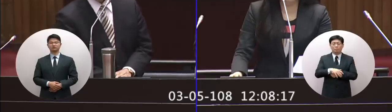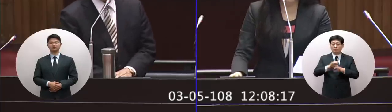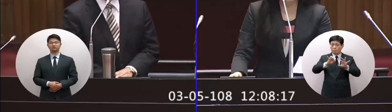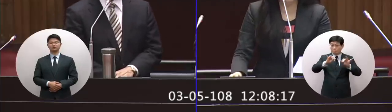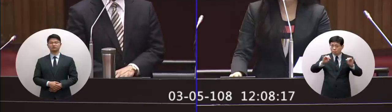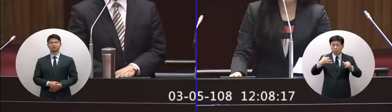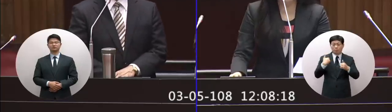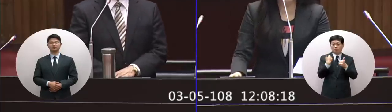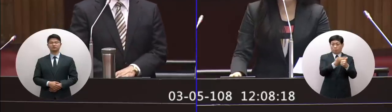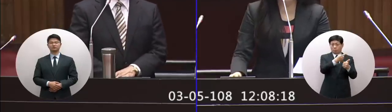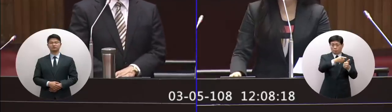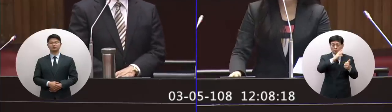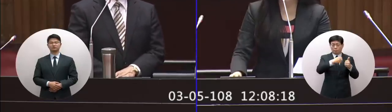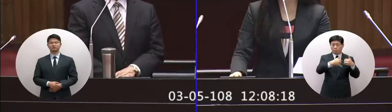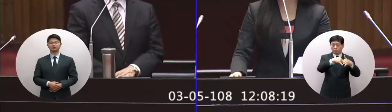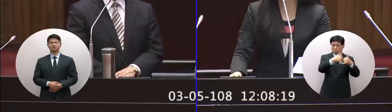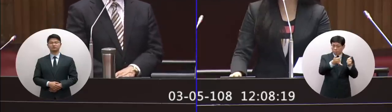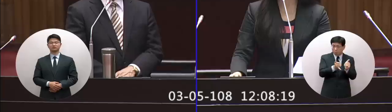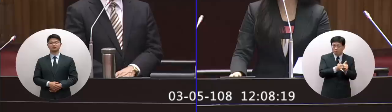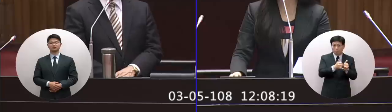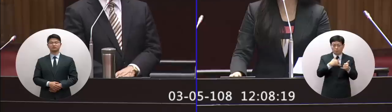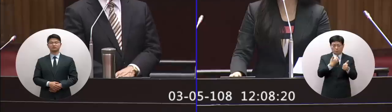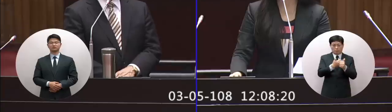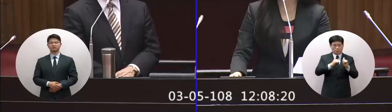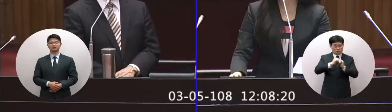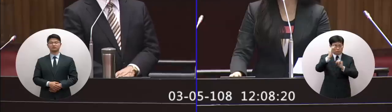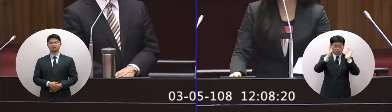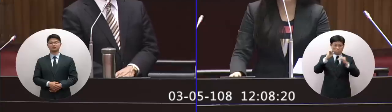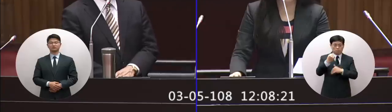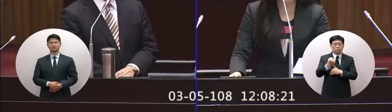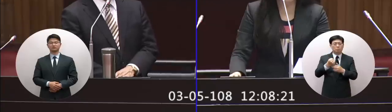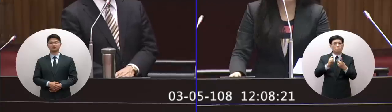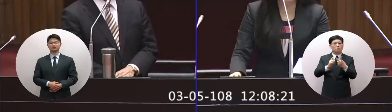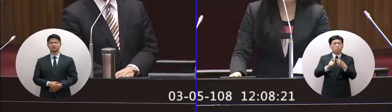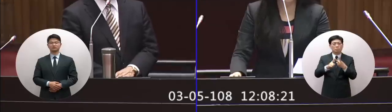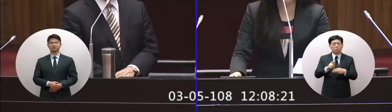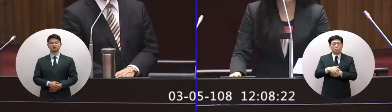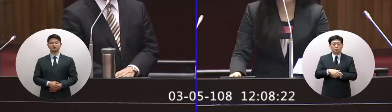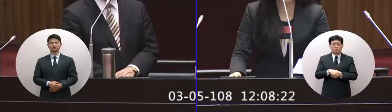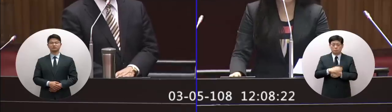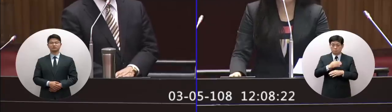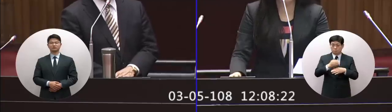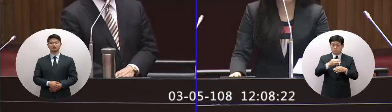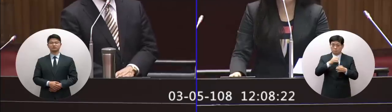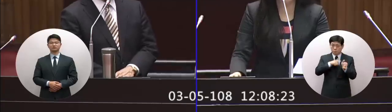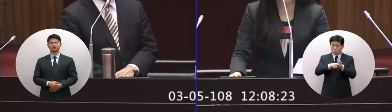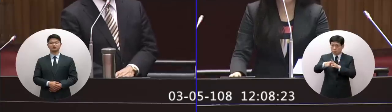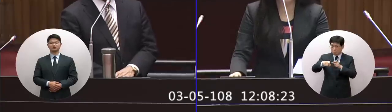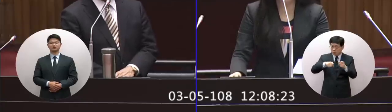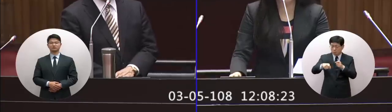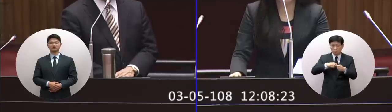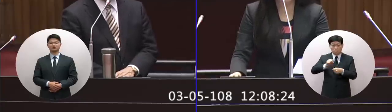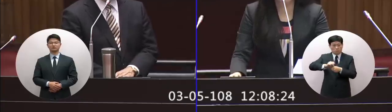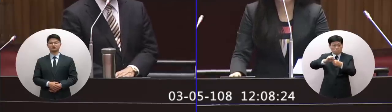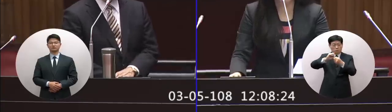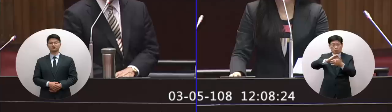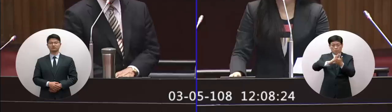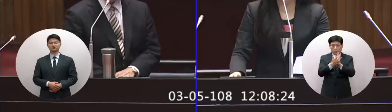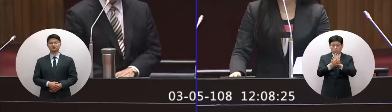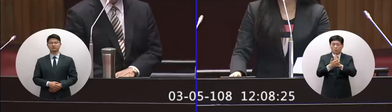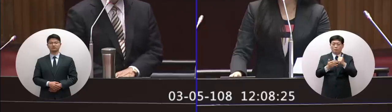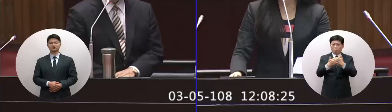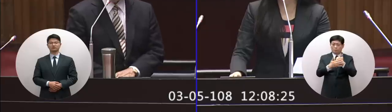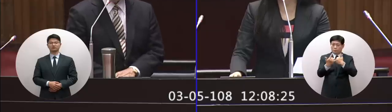地归还都兰部落，要落实历史正义哈。那第二个就是阶段性以专案计划增划边为保留